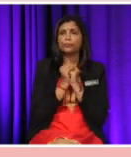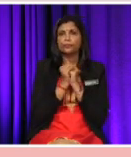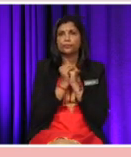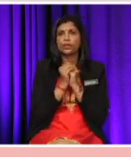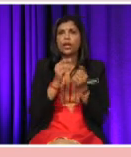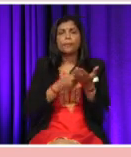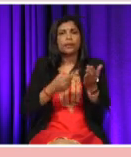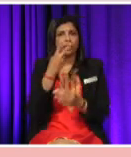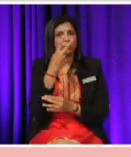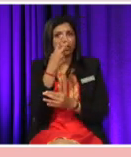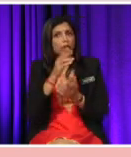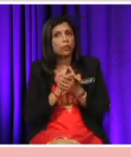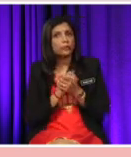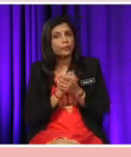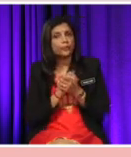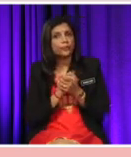sejukkan jadi apa